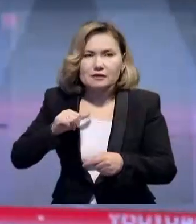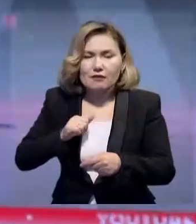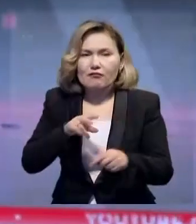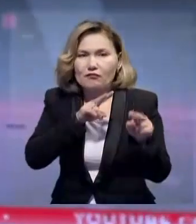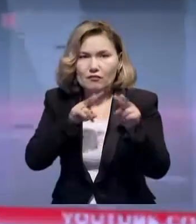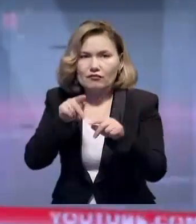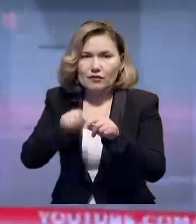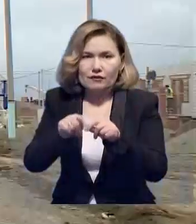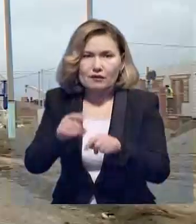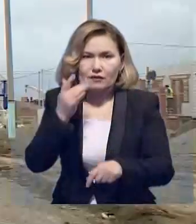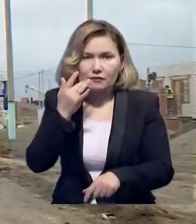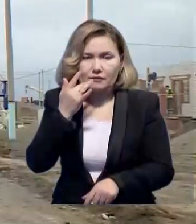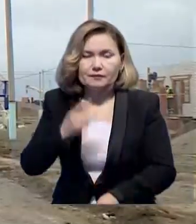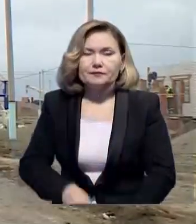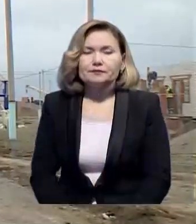kaldı.